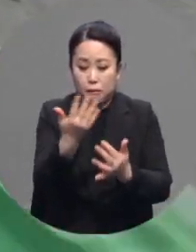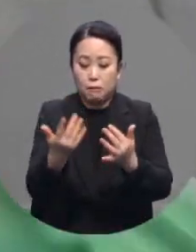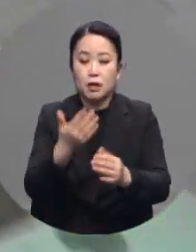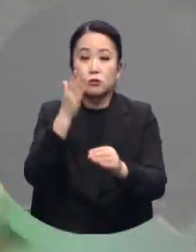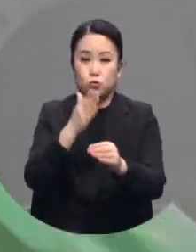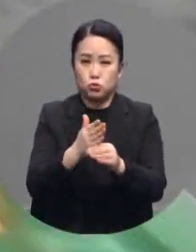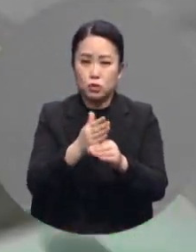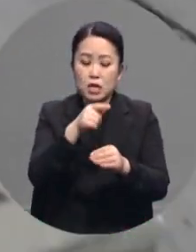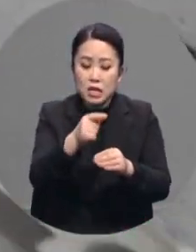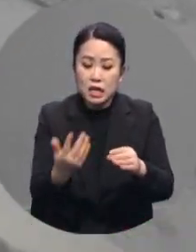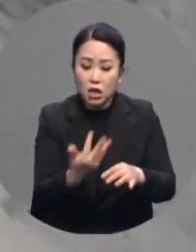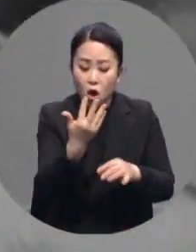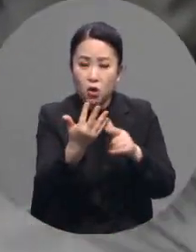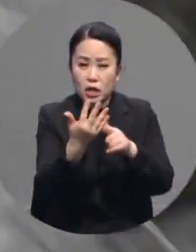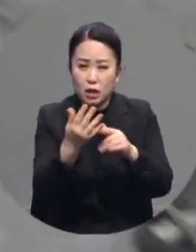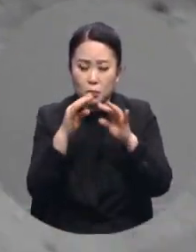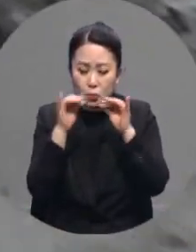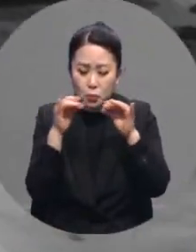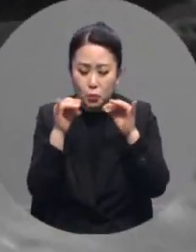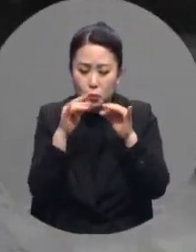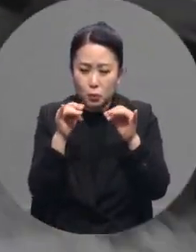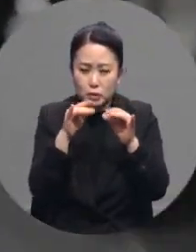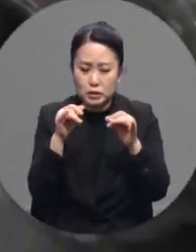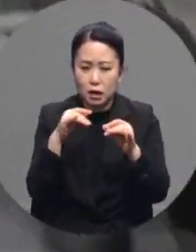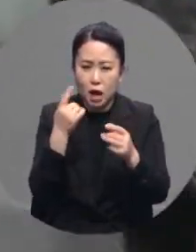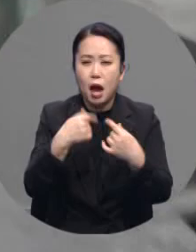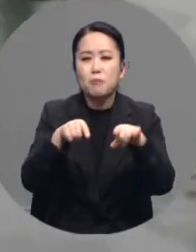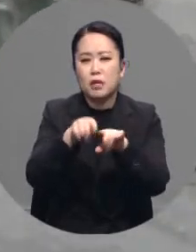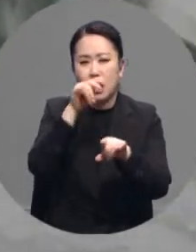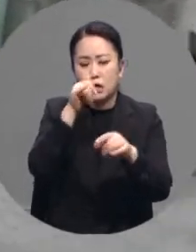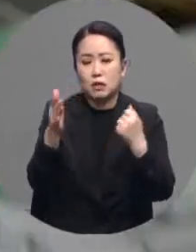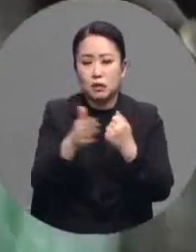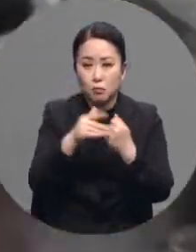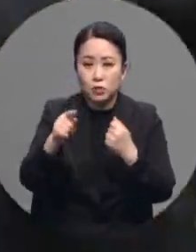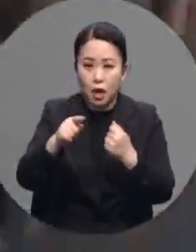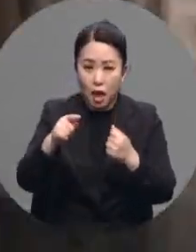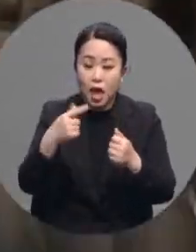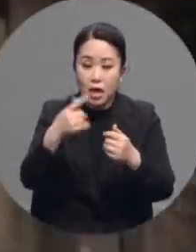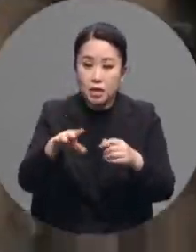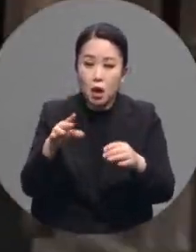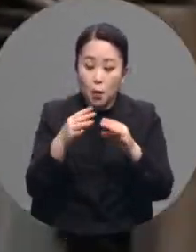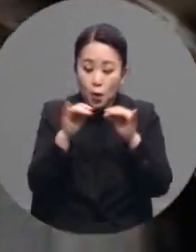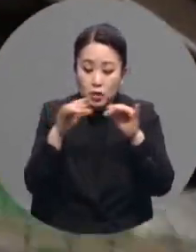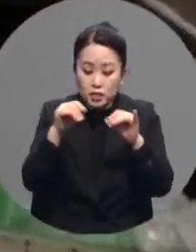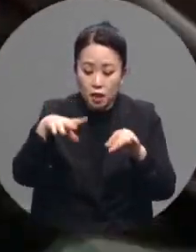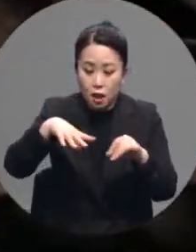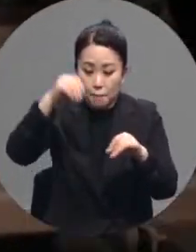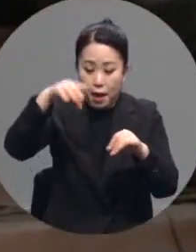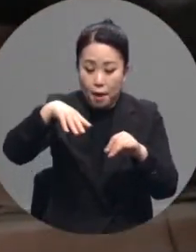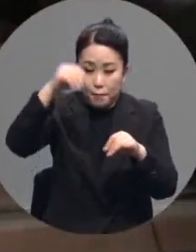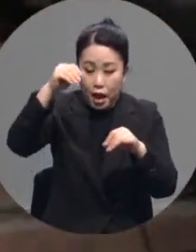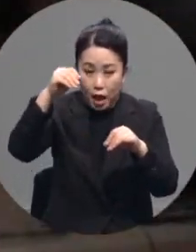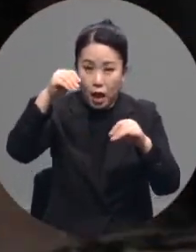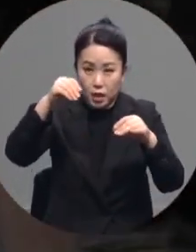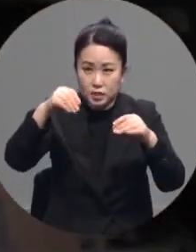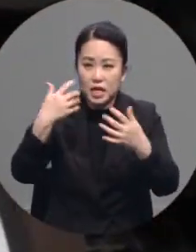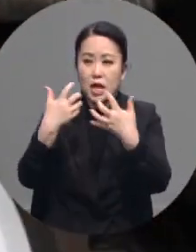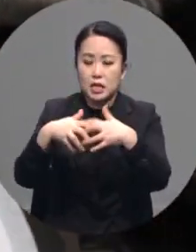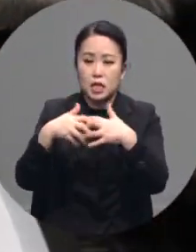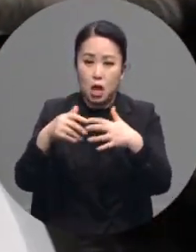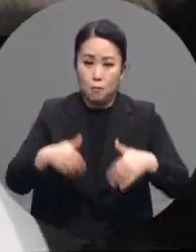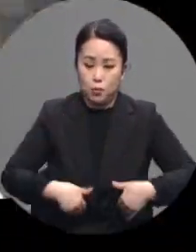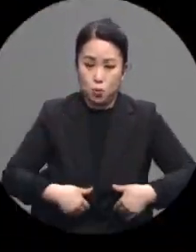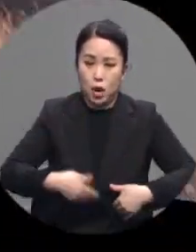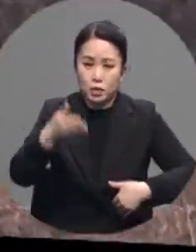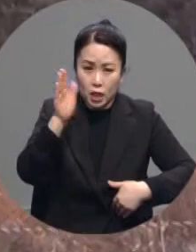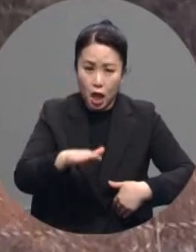연기가 미세먼지를 가득 머금어 항상 집진기를 작동하고 있어야 하지만 현장 점검에 걸리자 그제서야 스위치를